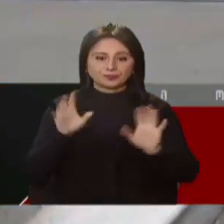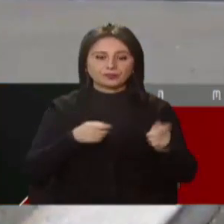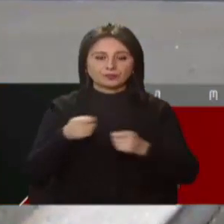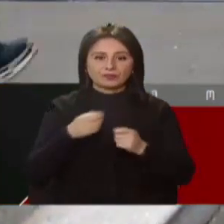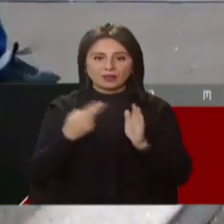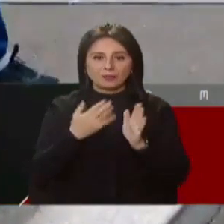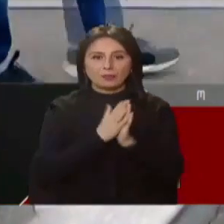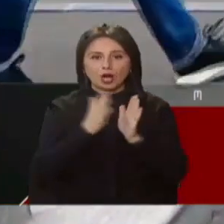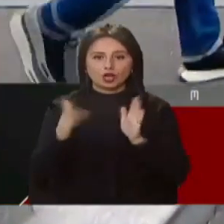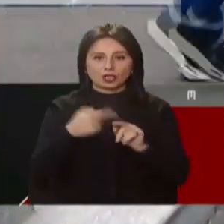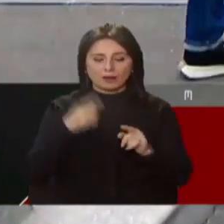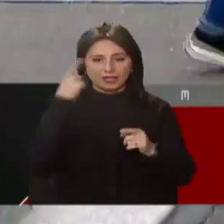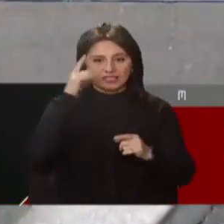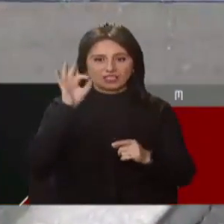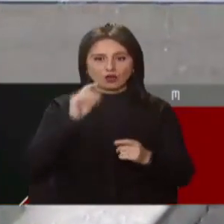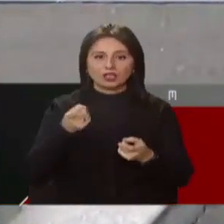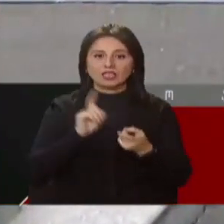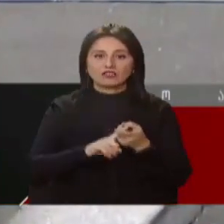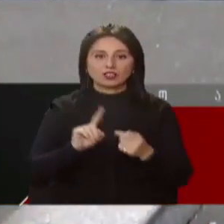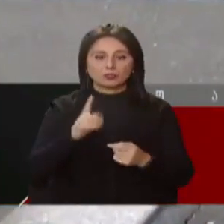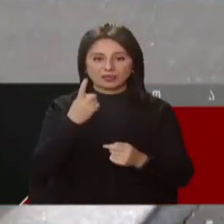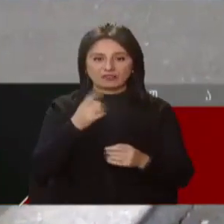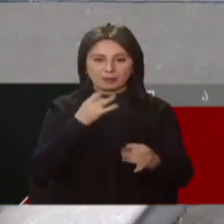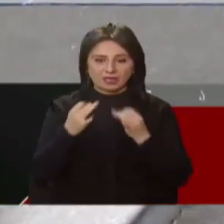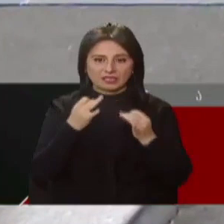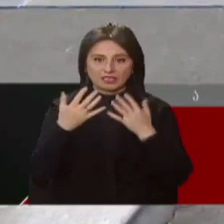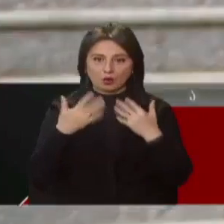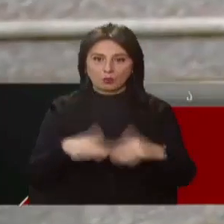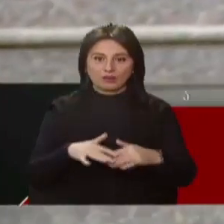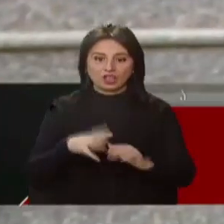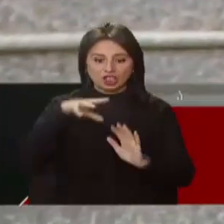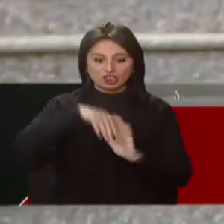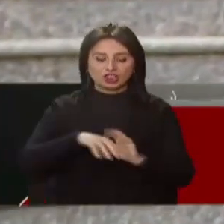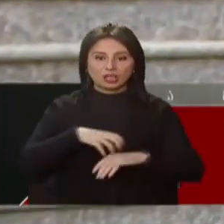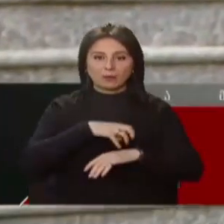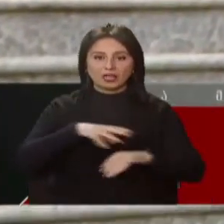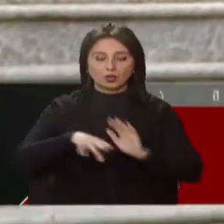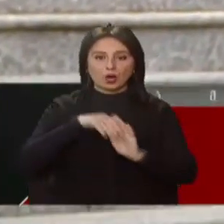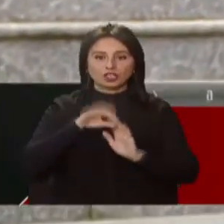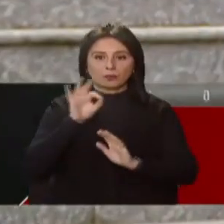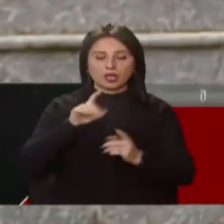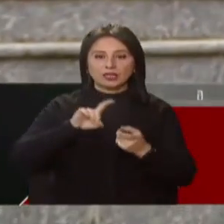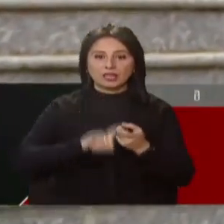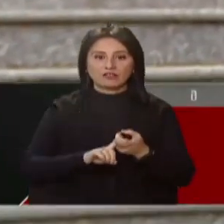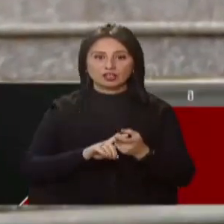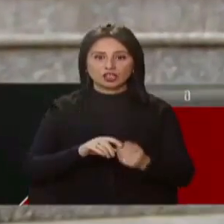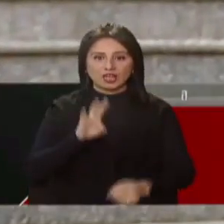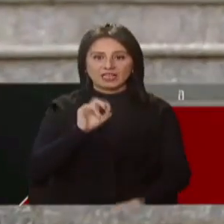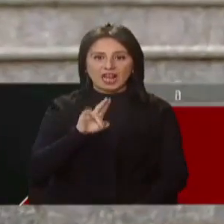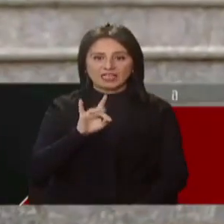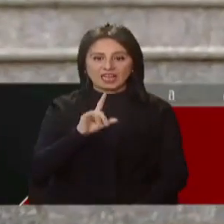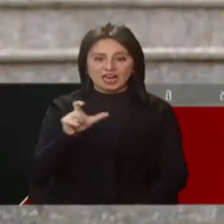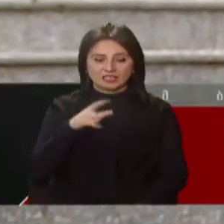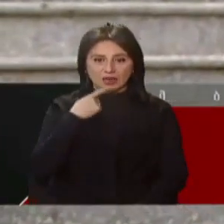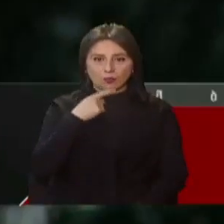საპრეზიდენტო ბიბლიოთეკაში ამ ინიციატივასთან დაკავშირებით პირველმა ისაუბრა შიდა პარტიულ არჩევნებთან დაკავშირებით. ირაკლი ნადირაძეც,